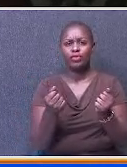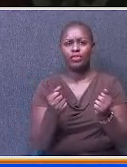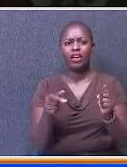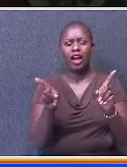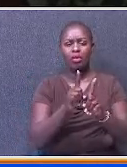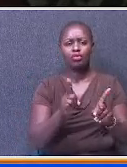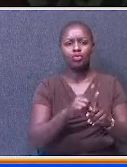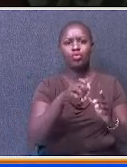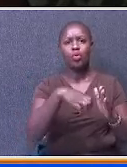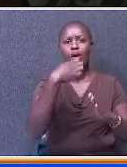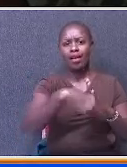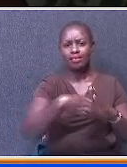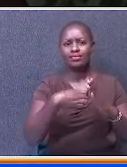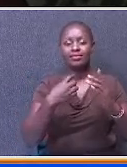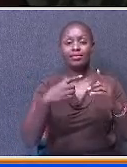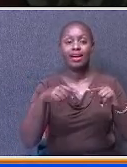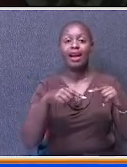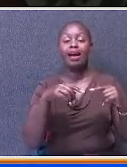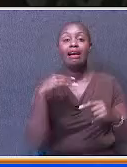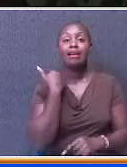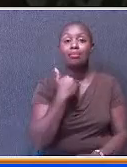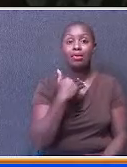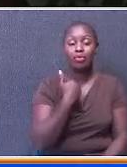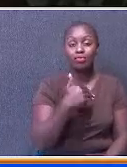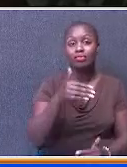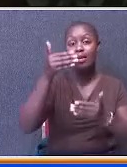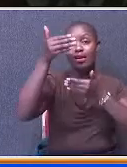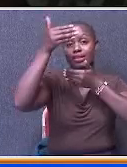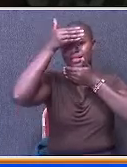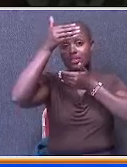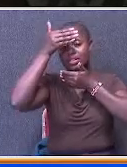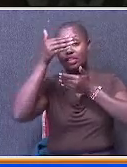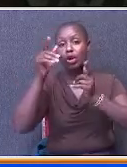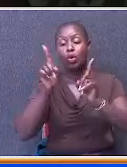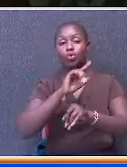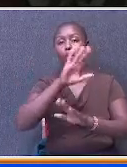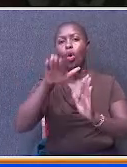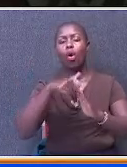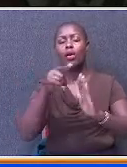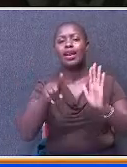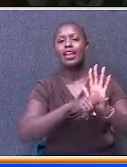criminals, terrorists, and all negative elements,